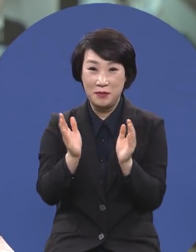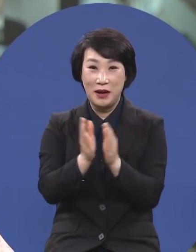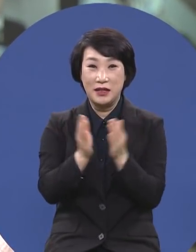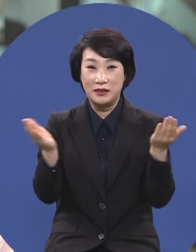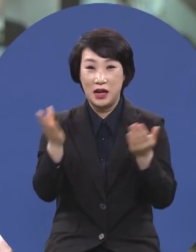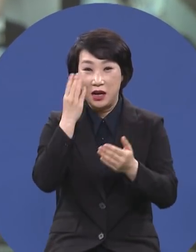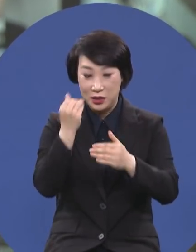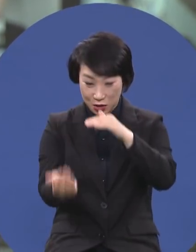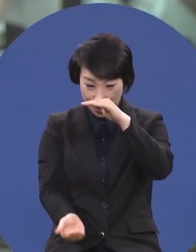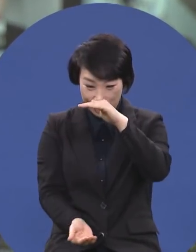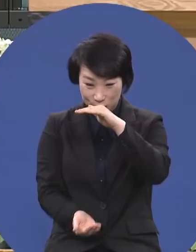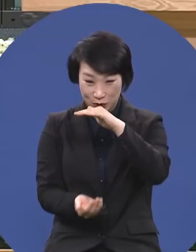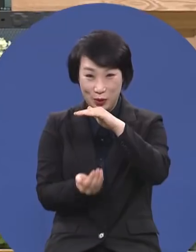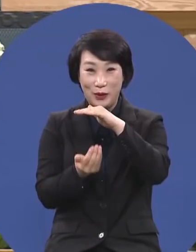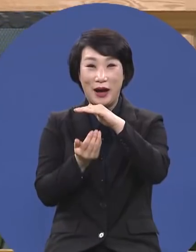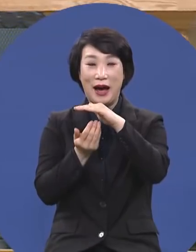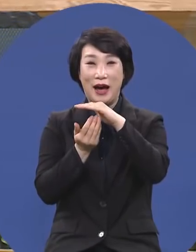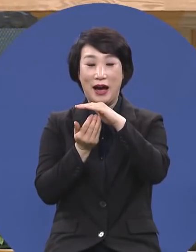만나든지